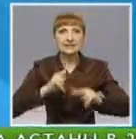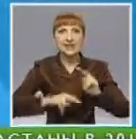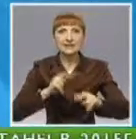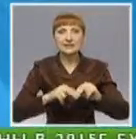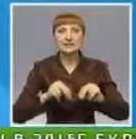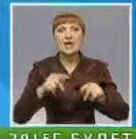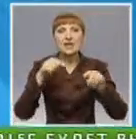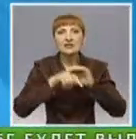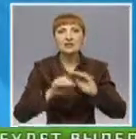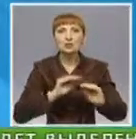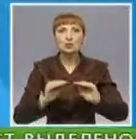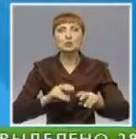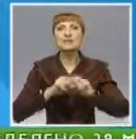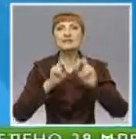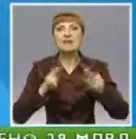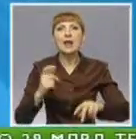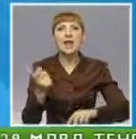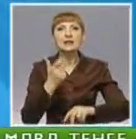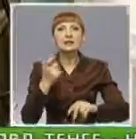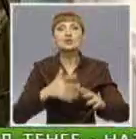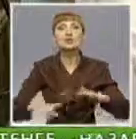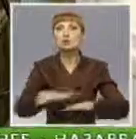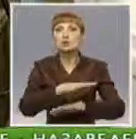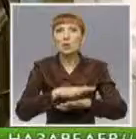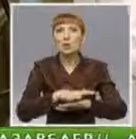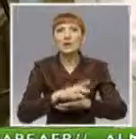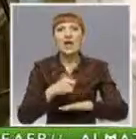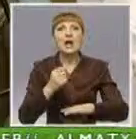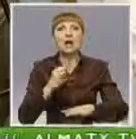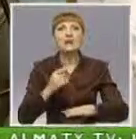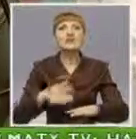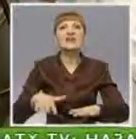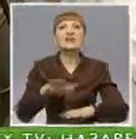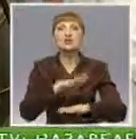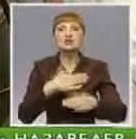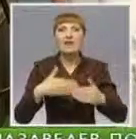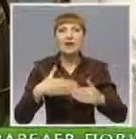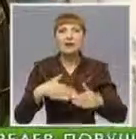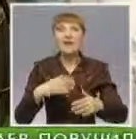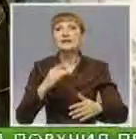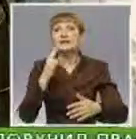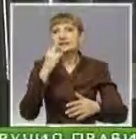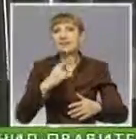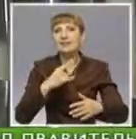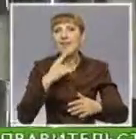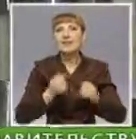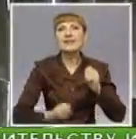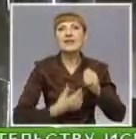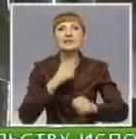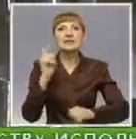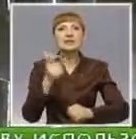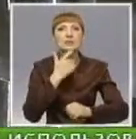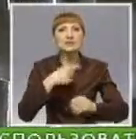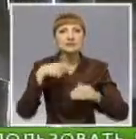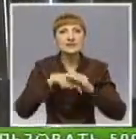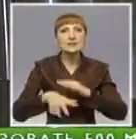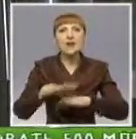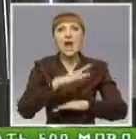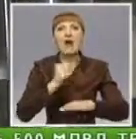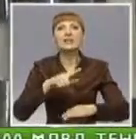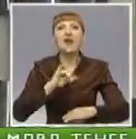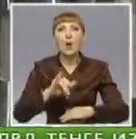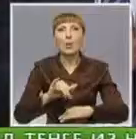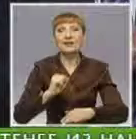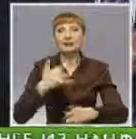строительство инфраструктуры специальных экономических зон, Каргос Восточные ворота, Национального индустриального нефтехимического технопарка Ватырау и